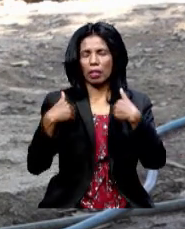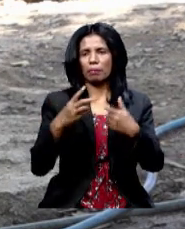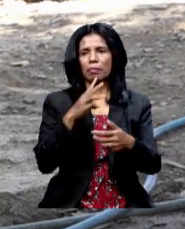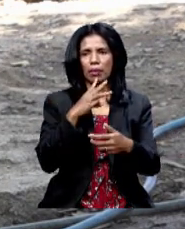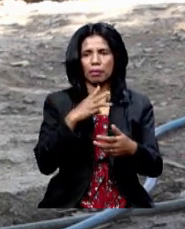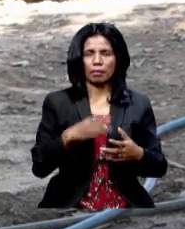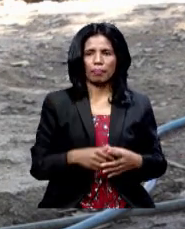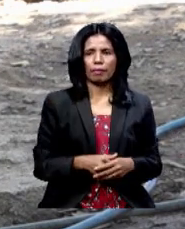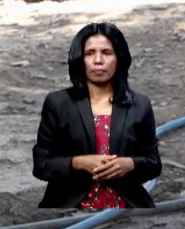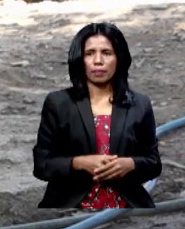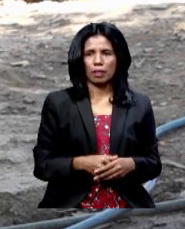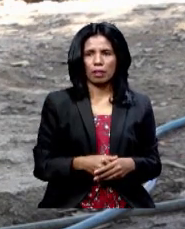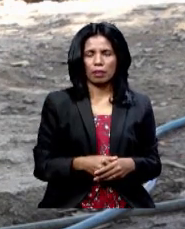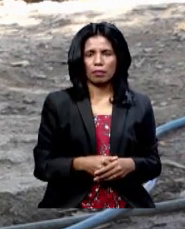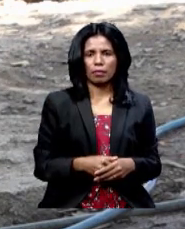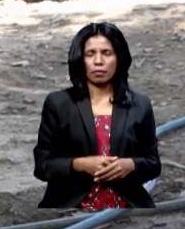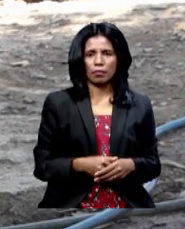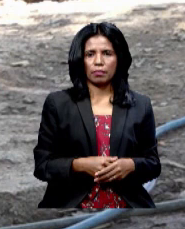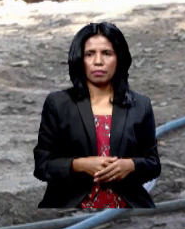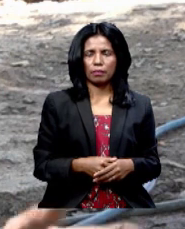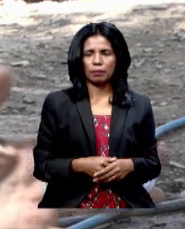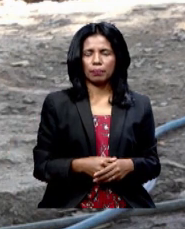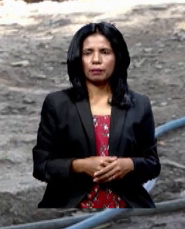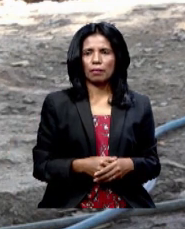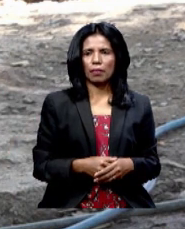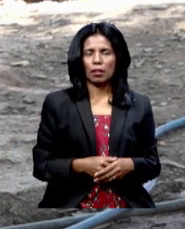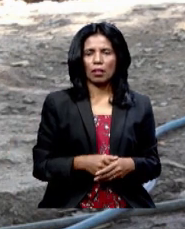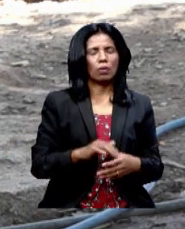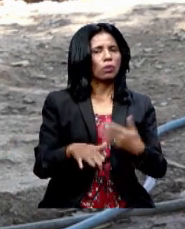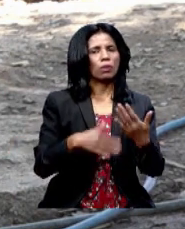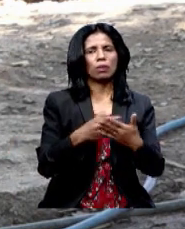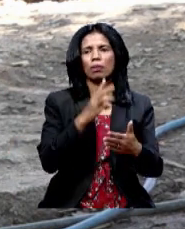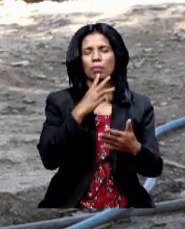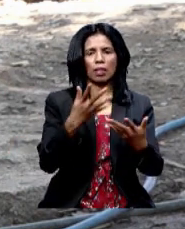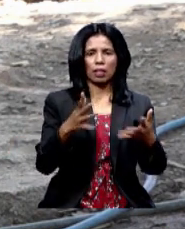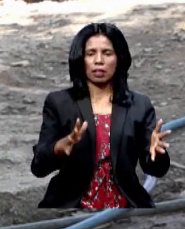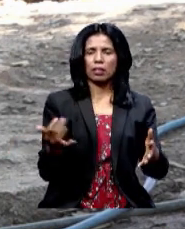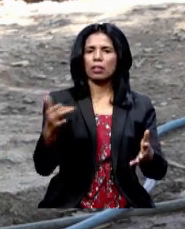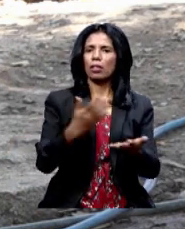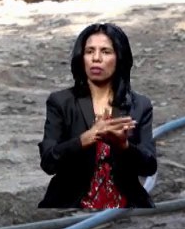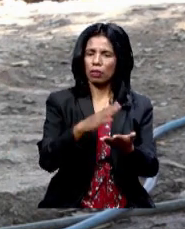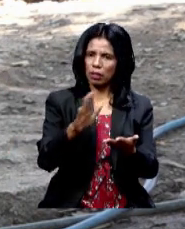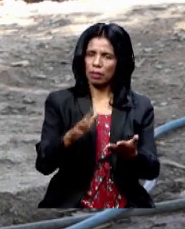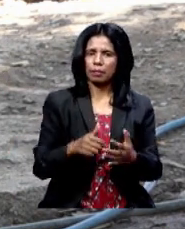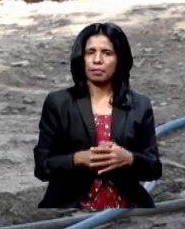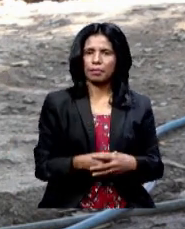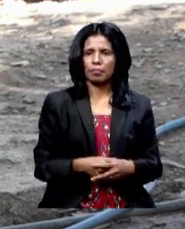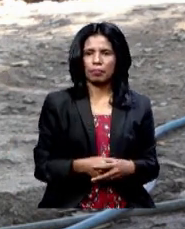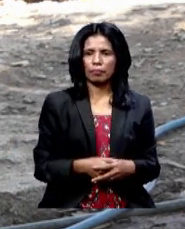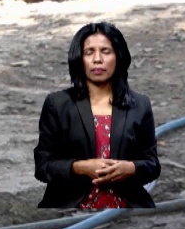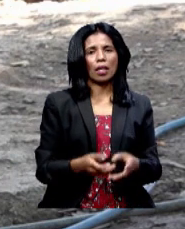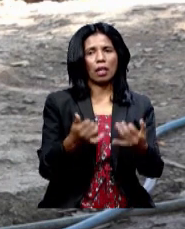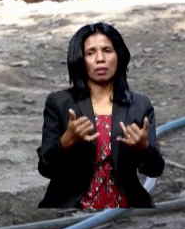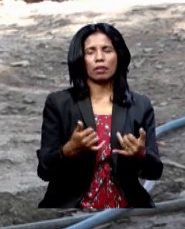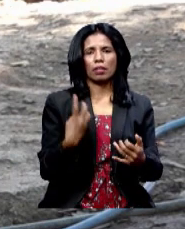maka ia sesentu vital mak lahetan be. Ne total lahetan kes be. Ne be ten hola isire bu korasi. Awara ida